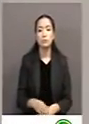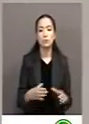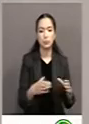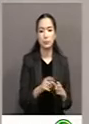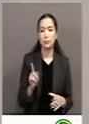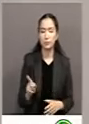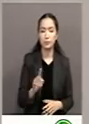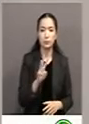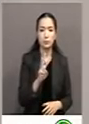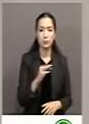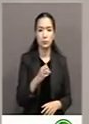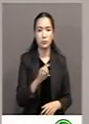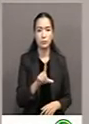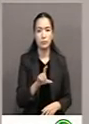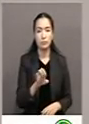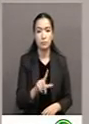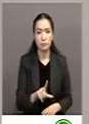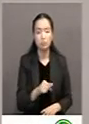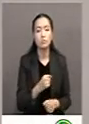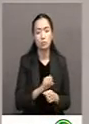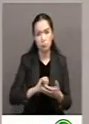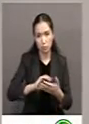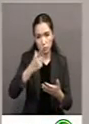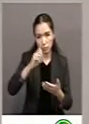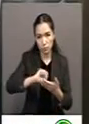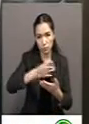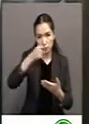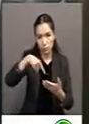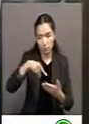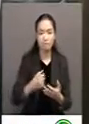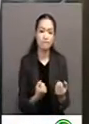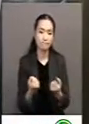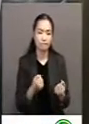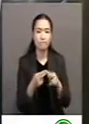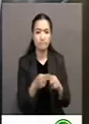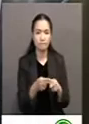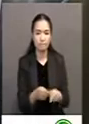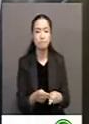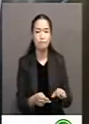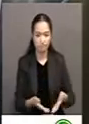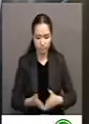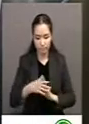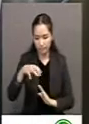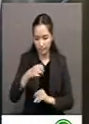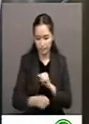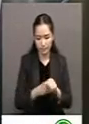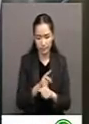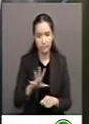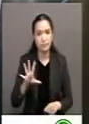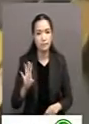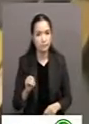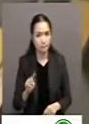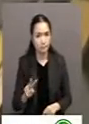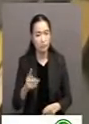คุณผู้ชมเป็นผู้พัฒนาซอฟต์แวร์สำหรับรถยนต์ขับเคลื่อนอัตโนมัติที่มีการก่อตั้งในปี2542วัตถุประส